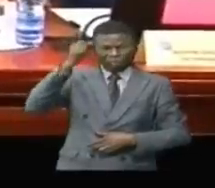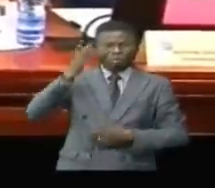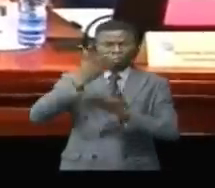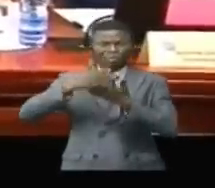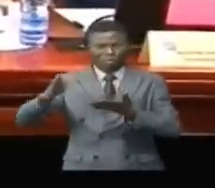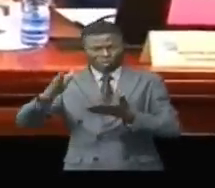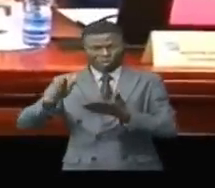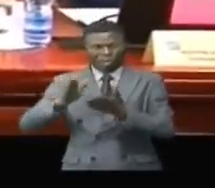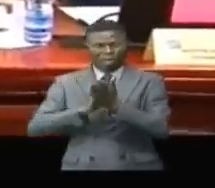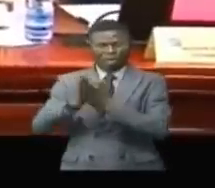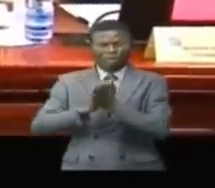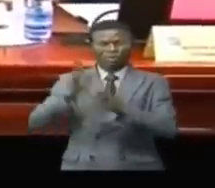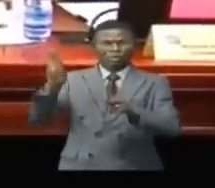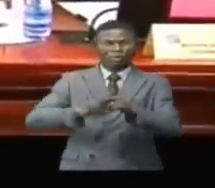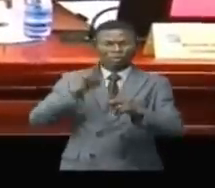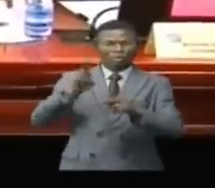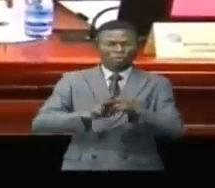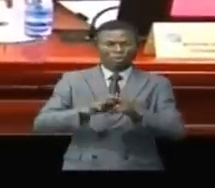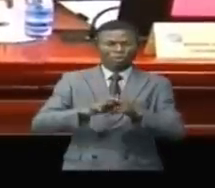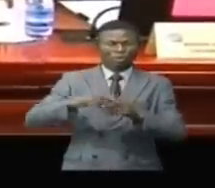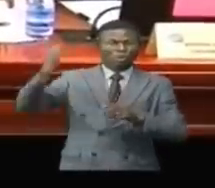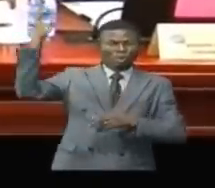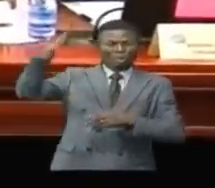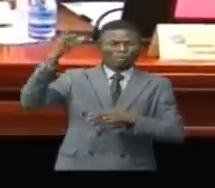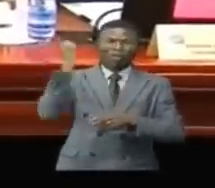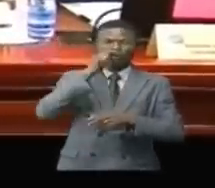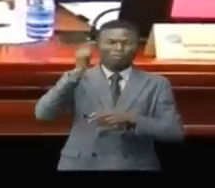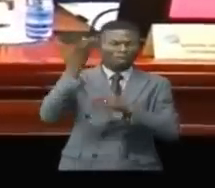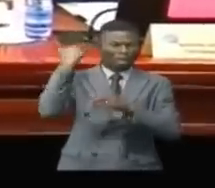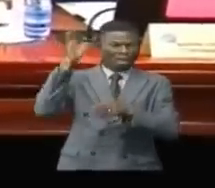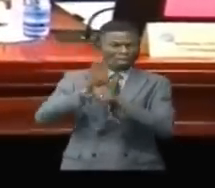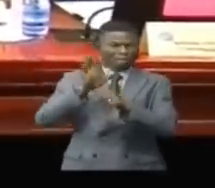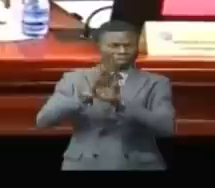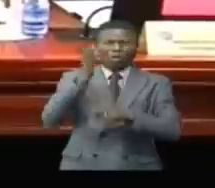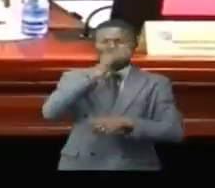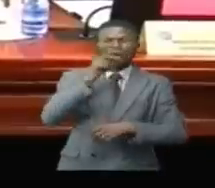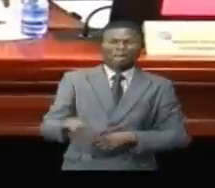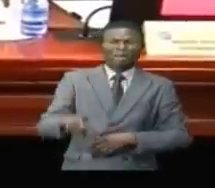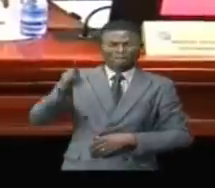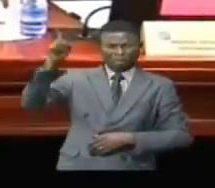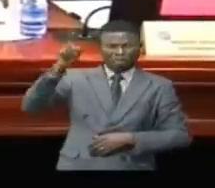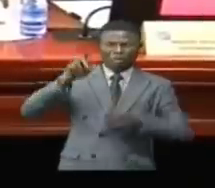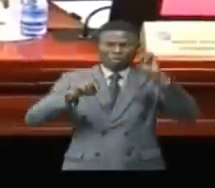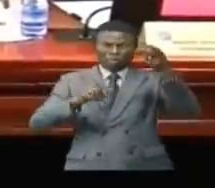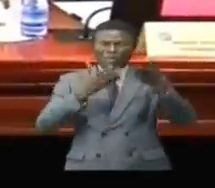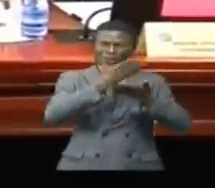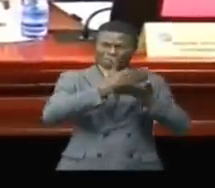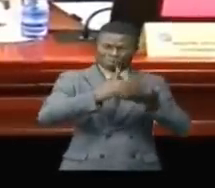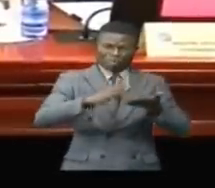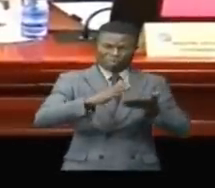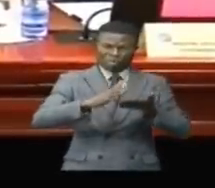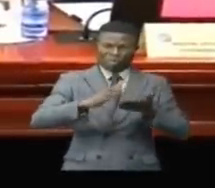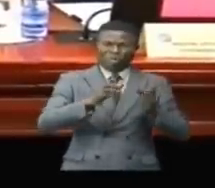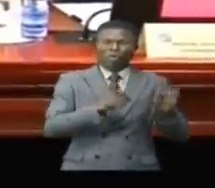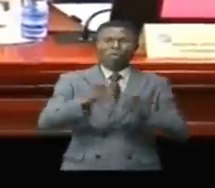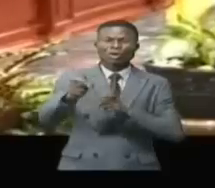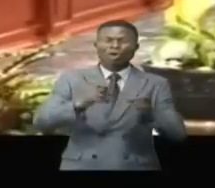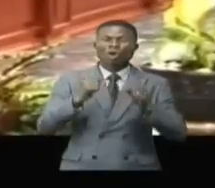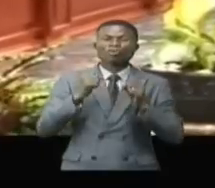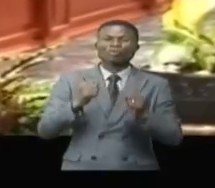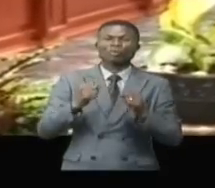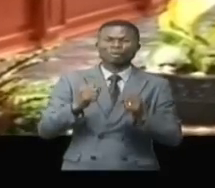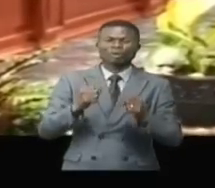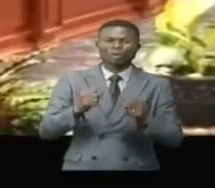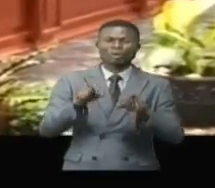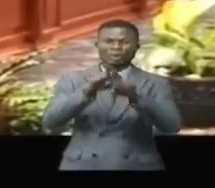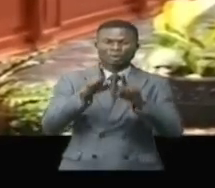se rapporte à l'utilisation de panneaux déjà préfabriqués en stock à Kisangani. La deuxième phase vise la gestion durable